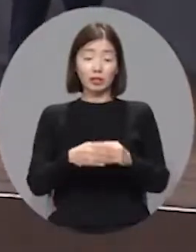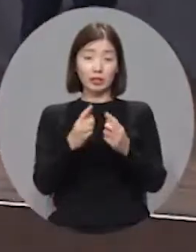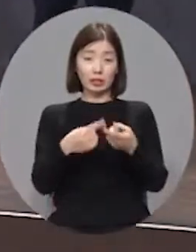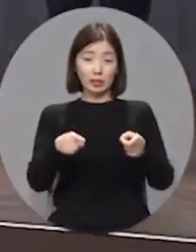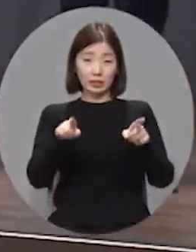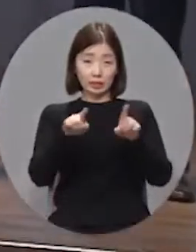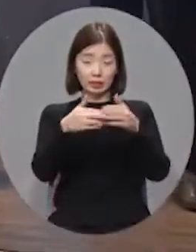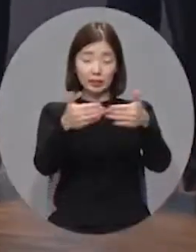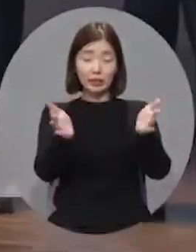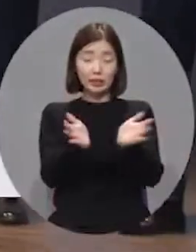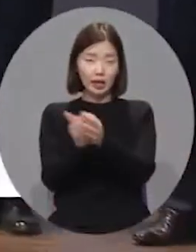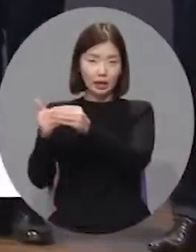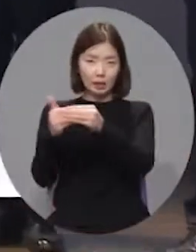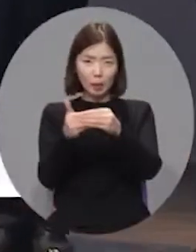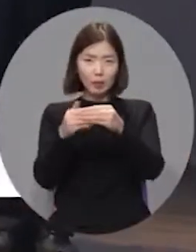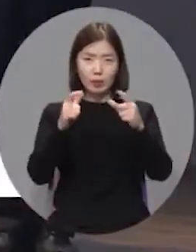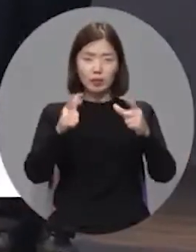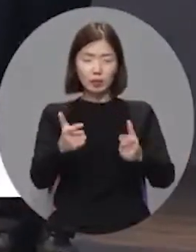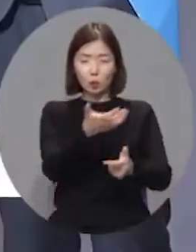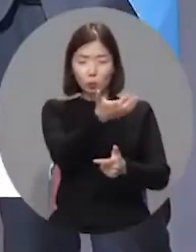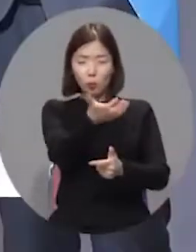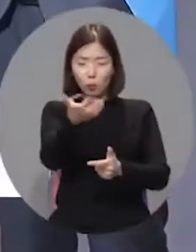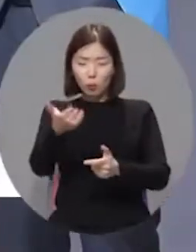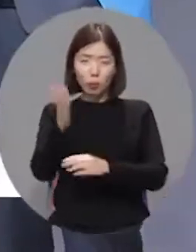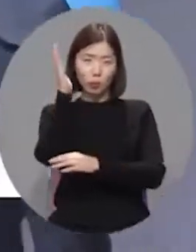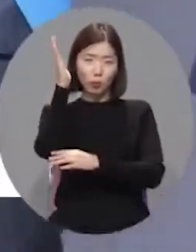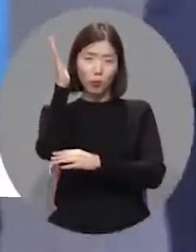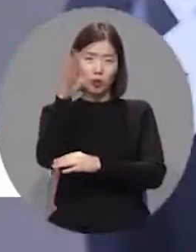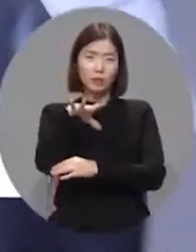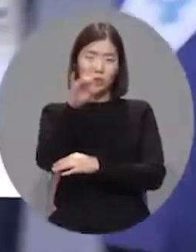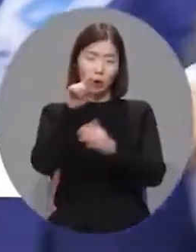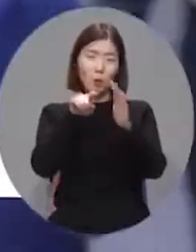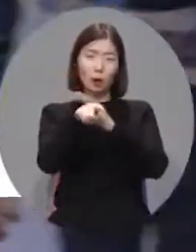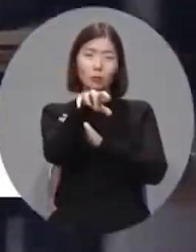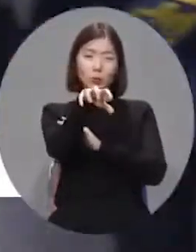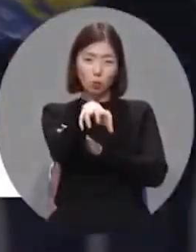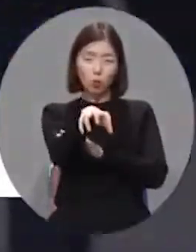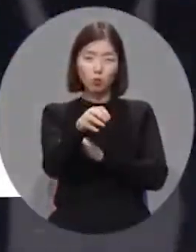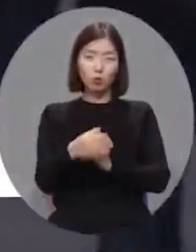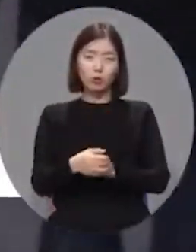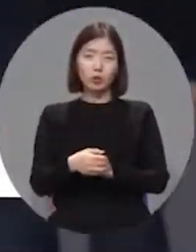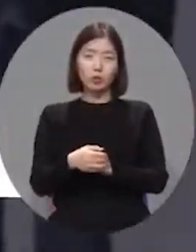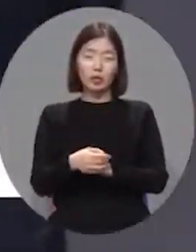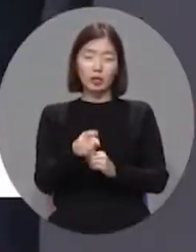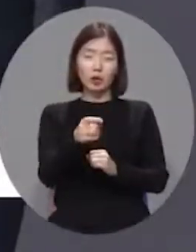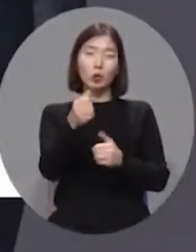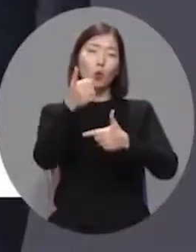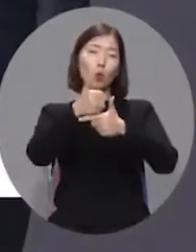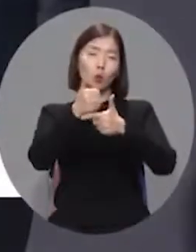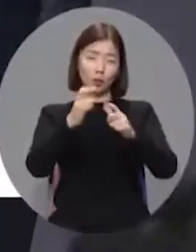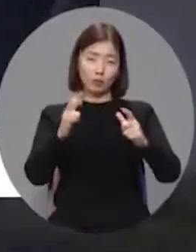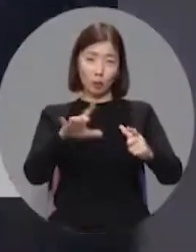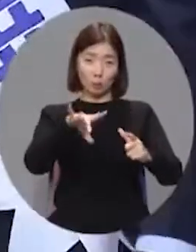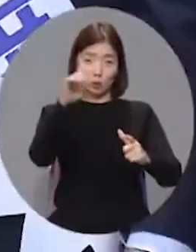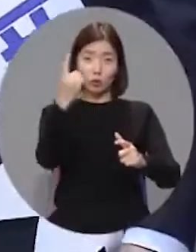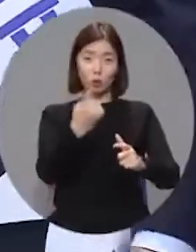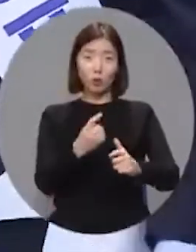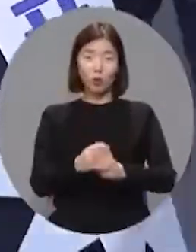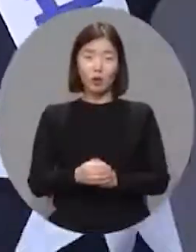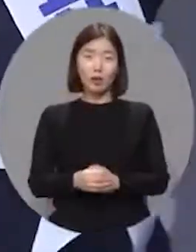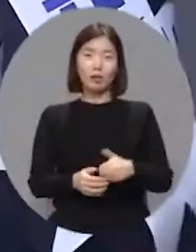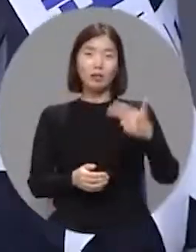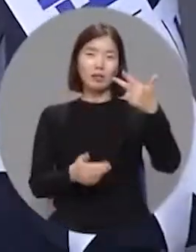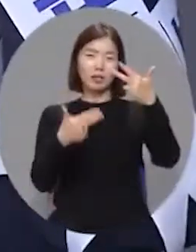더불어민주당 당권 주자들의 지역 순회 연설회 첫 방문지는 역시 텃밭인 호남이었습니다.